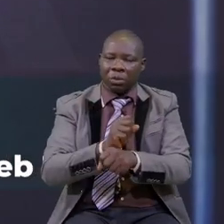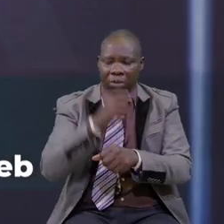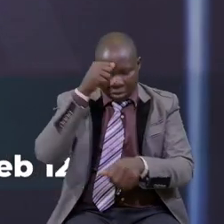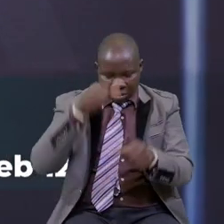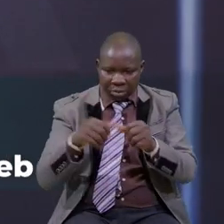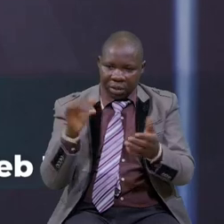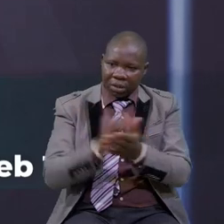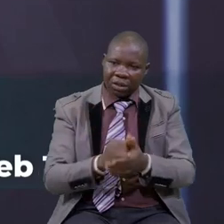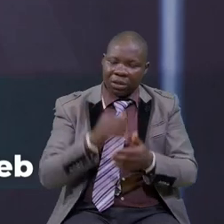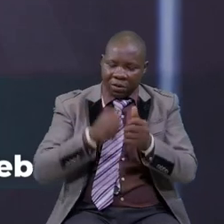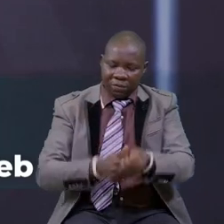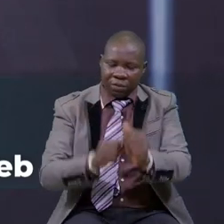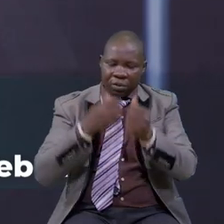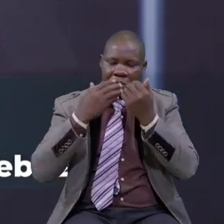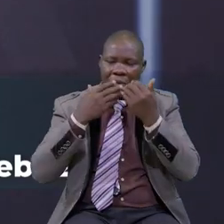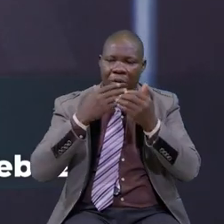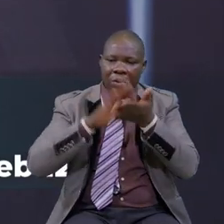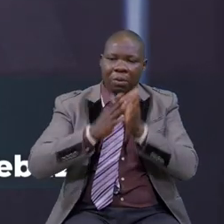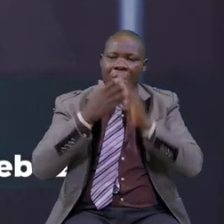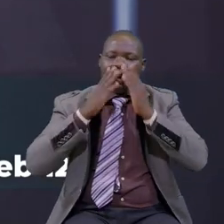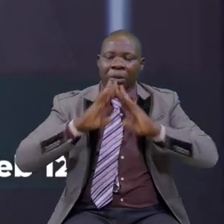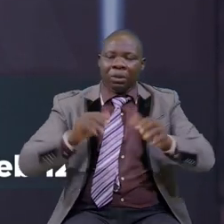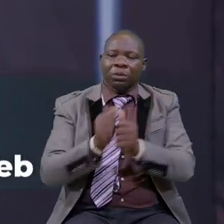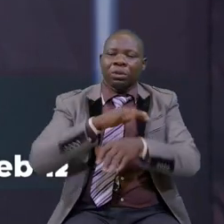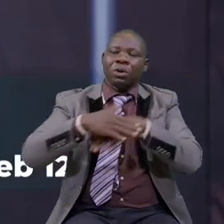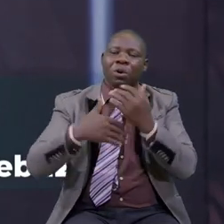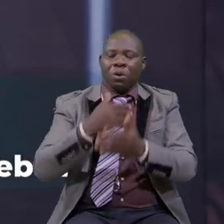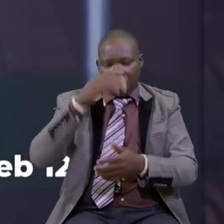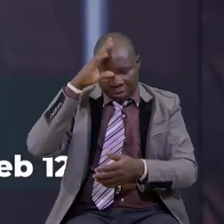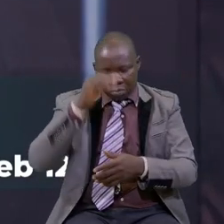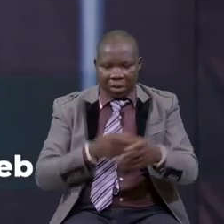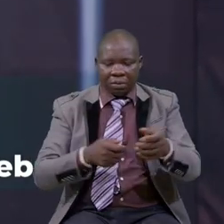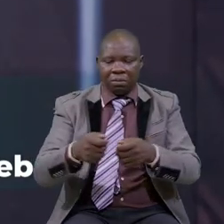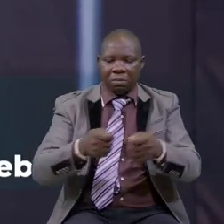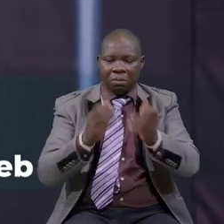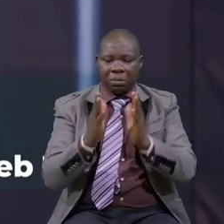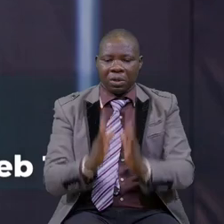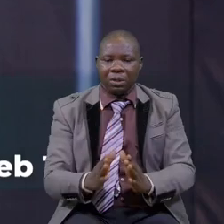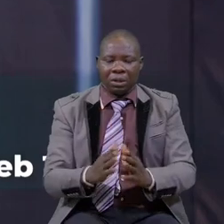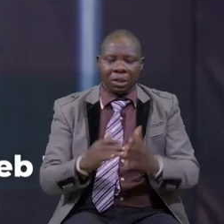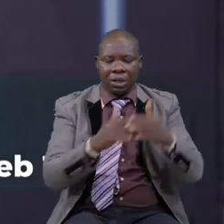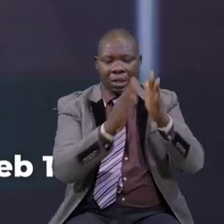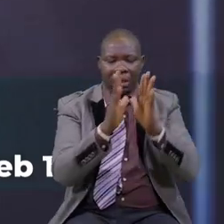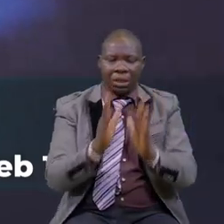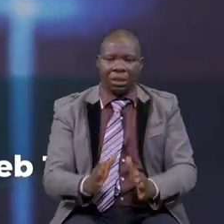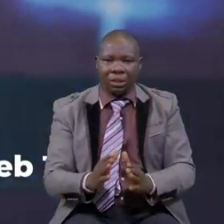la paix avec tous. Administrateurs, gestionnaires, dirigeants.